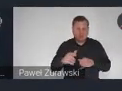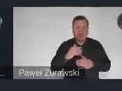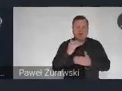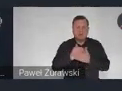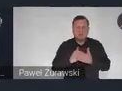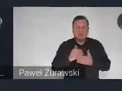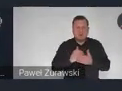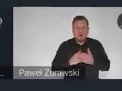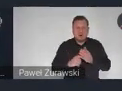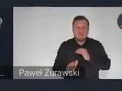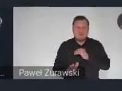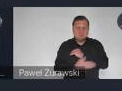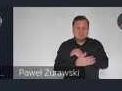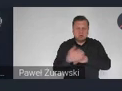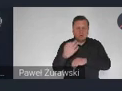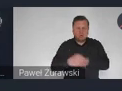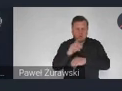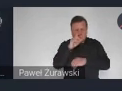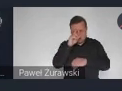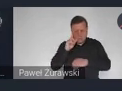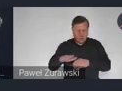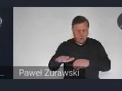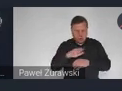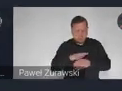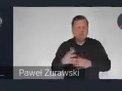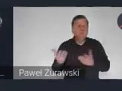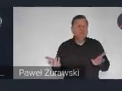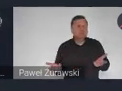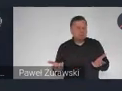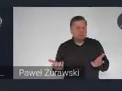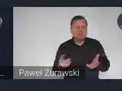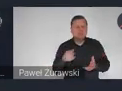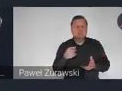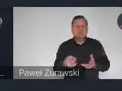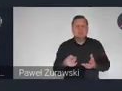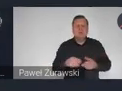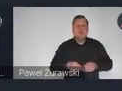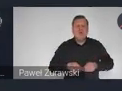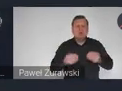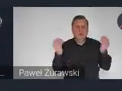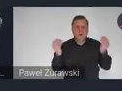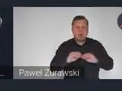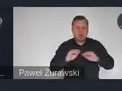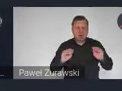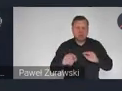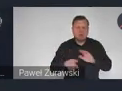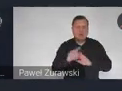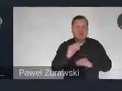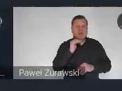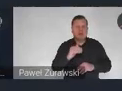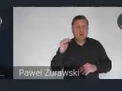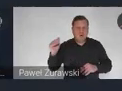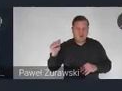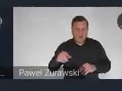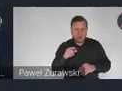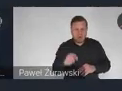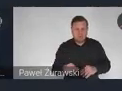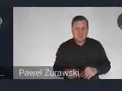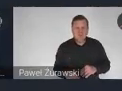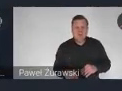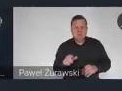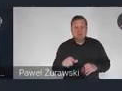rozwoju uniwersytetów ludowych jest przede wszystkim rozwój edukacji dorosłych w formie grunt